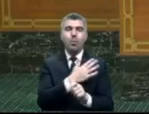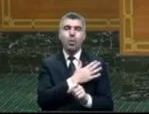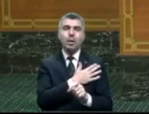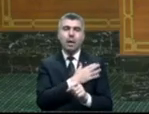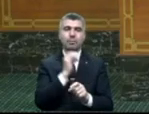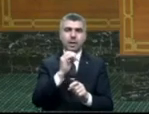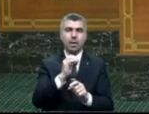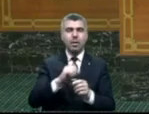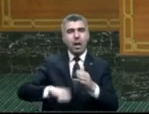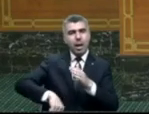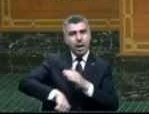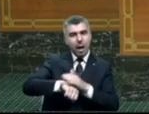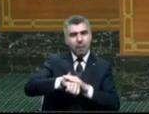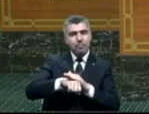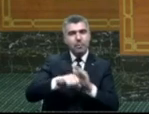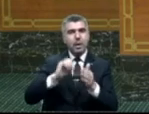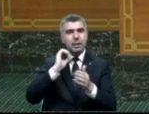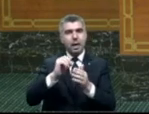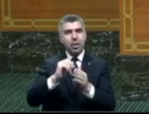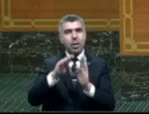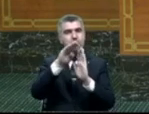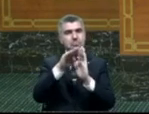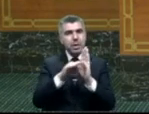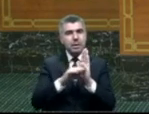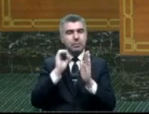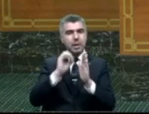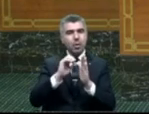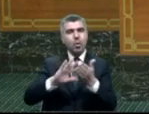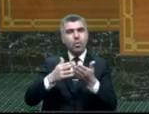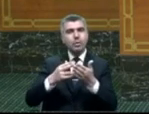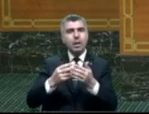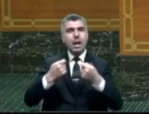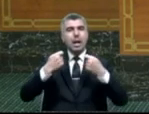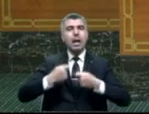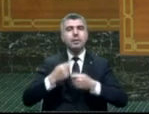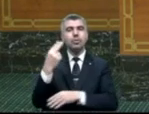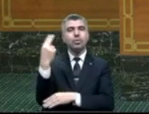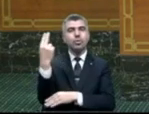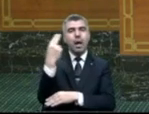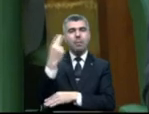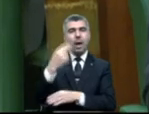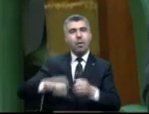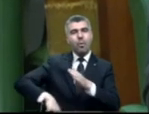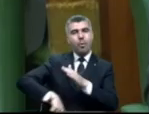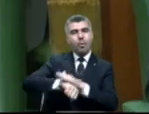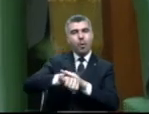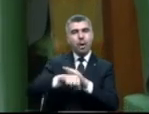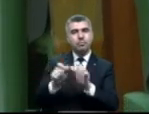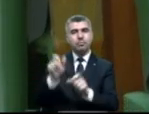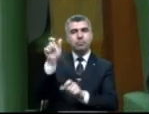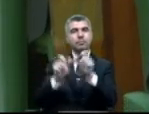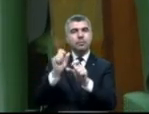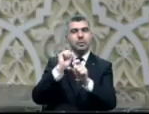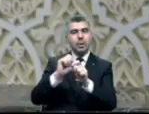الوطني لاعبين وإدارة تقنية ومسؤولين وعلى رأسهم رئيس الجامعة الملكية المغربية لكرة القدم السيد فوزي